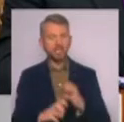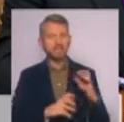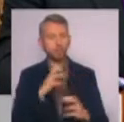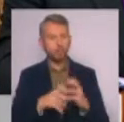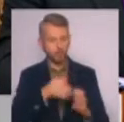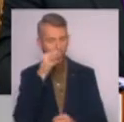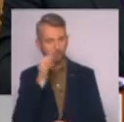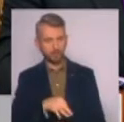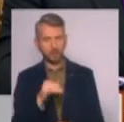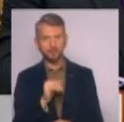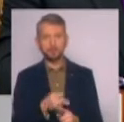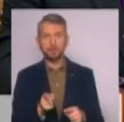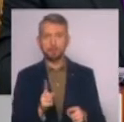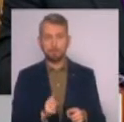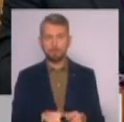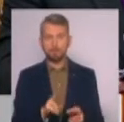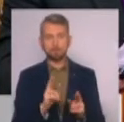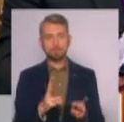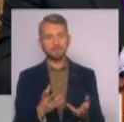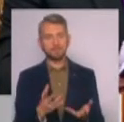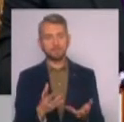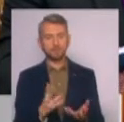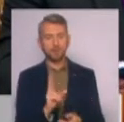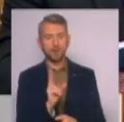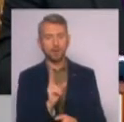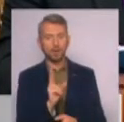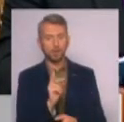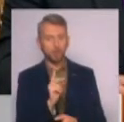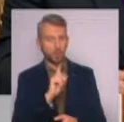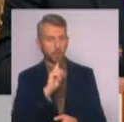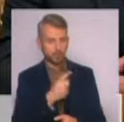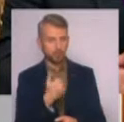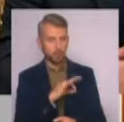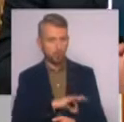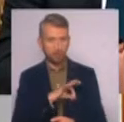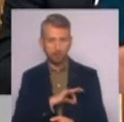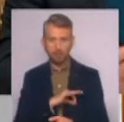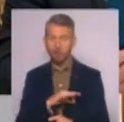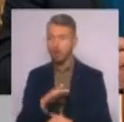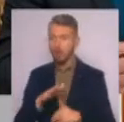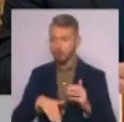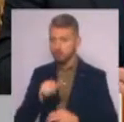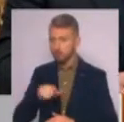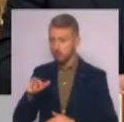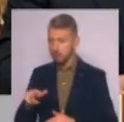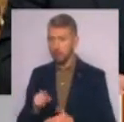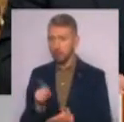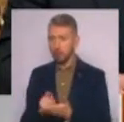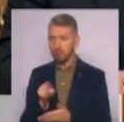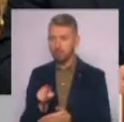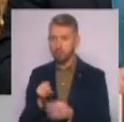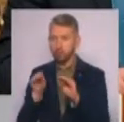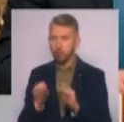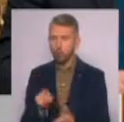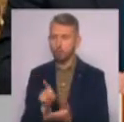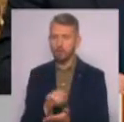досвід. І це як другий рік тобто вже протоколи ці повинні використовувати всі лікарі для